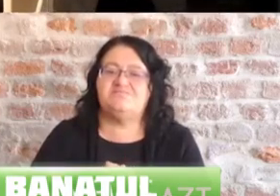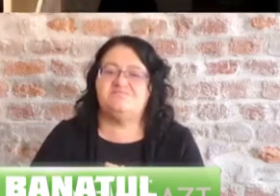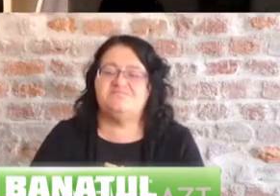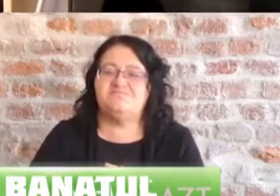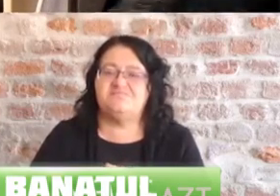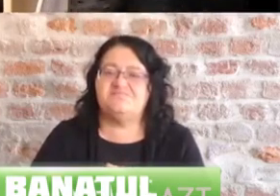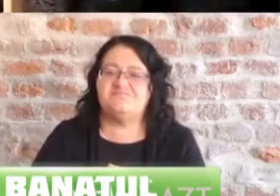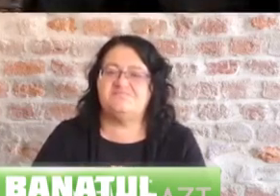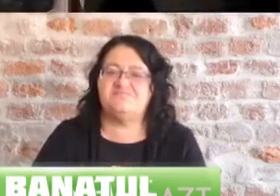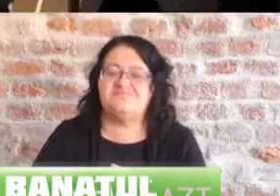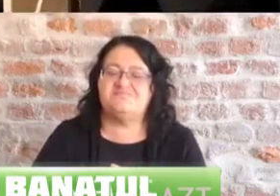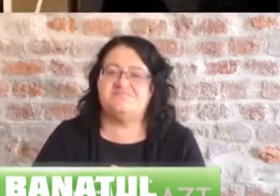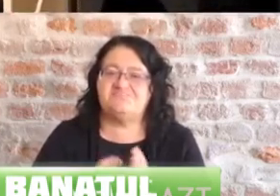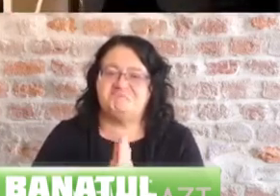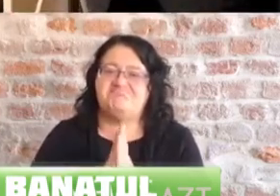Felicitări.